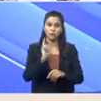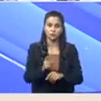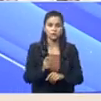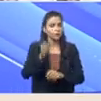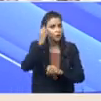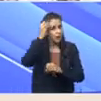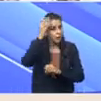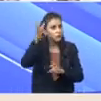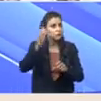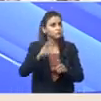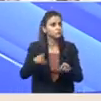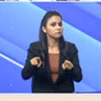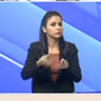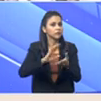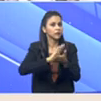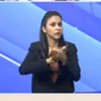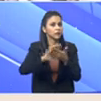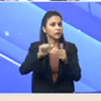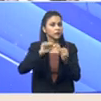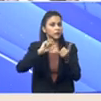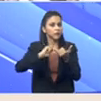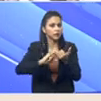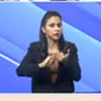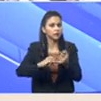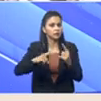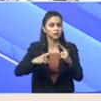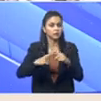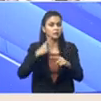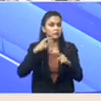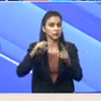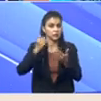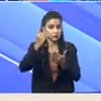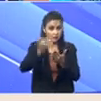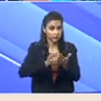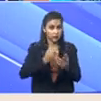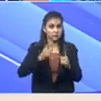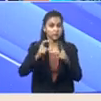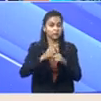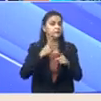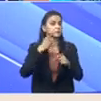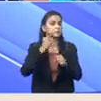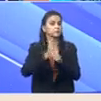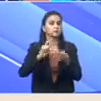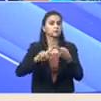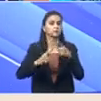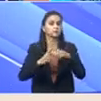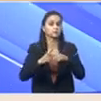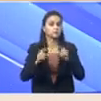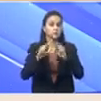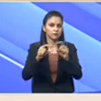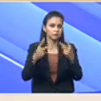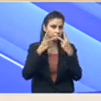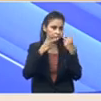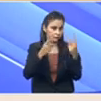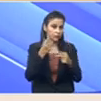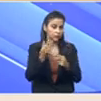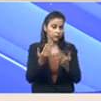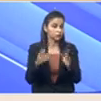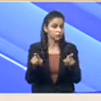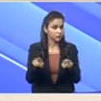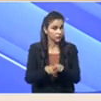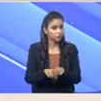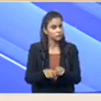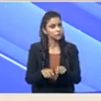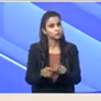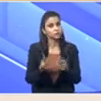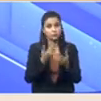के लिए हैशटैग सेफ डिजिटल इंडिया का प्रयोग कर सकते हैं। मैं स्कूलों और कॉलेजों को भी